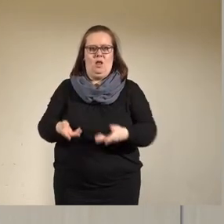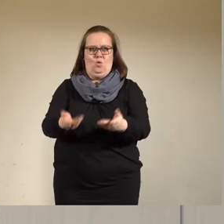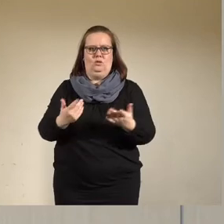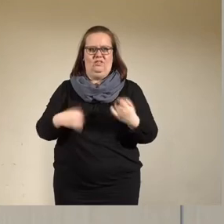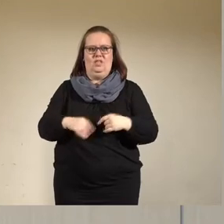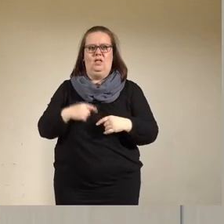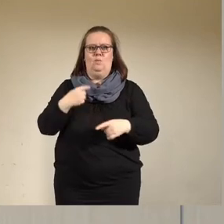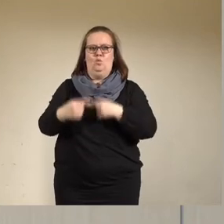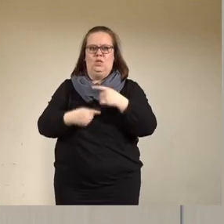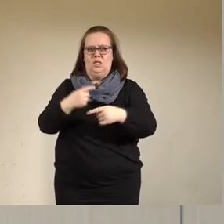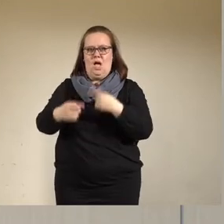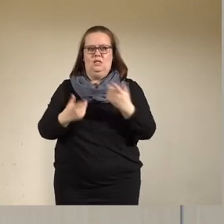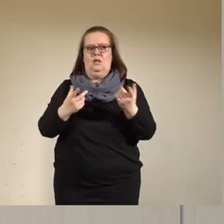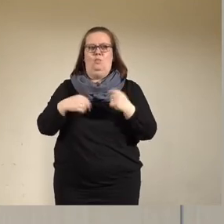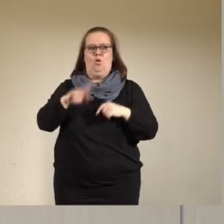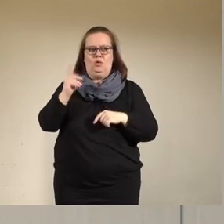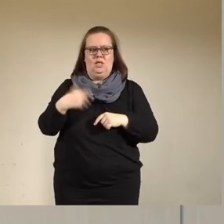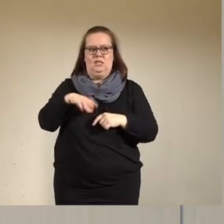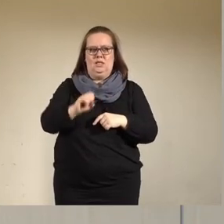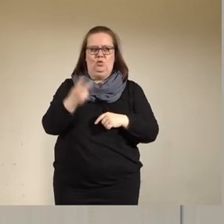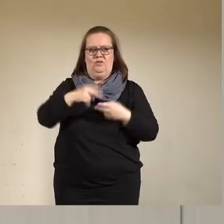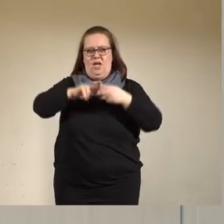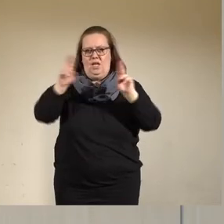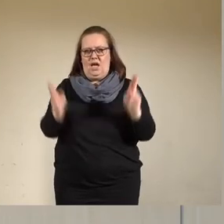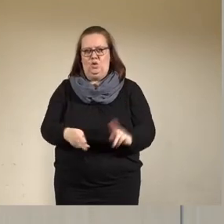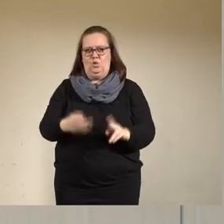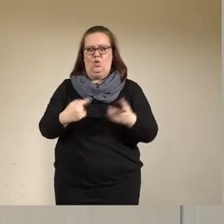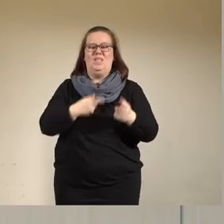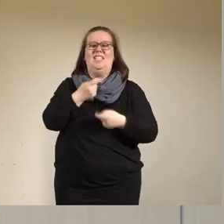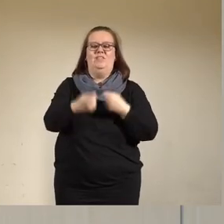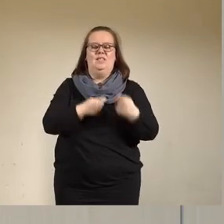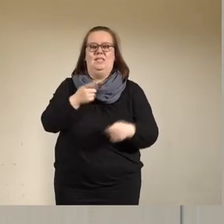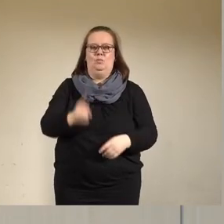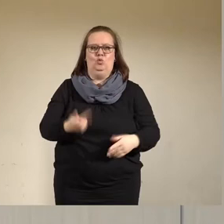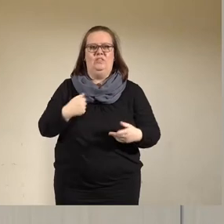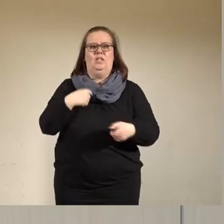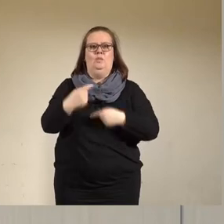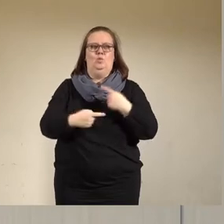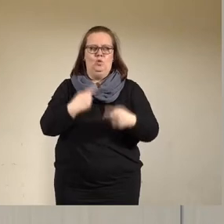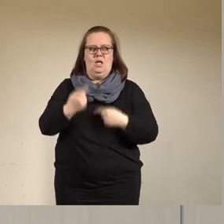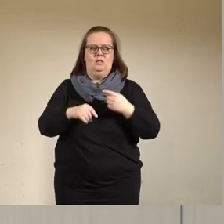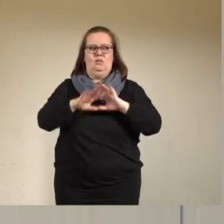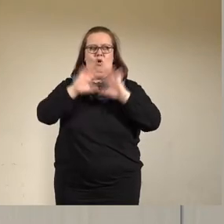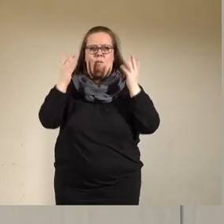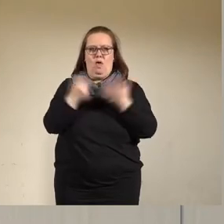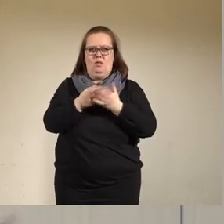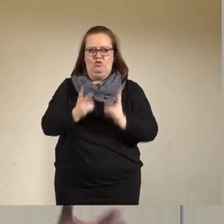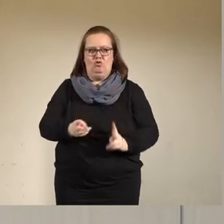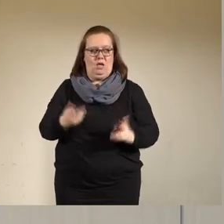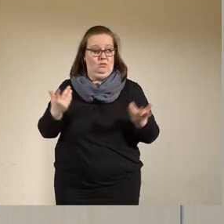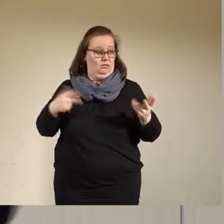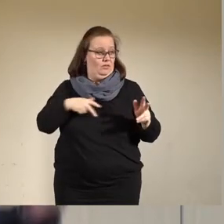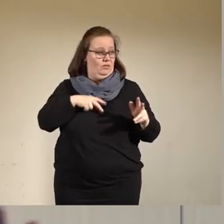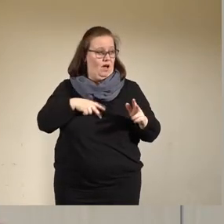auf den Weg zu bringen. Ein Prozess, dass wir in CO2-Reduktion investieren. Ein Prozess, dass die ganze Stadt, momentan ist